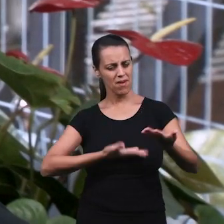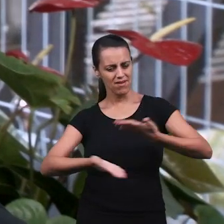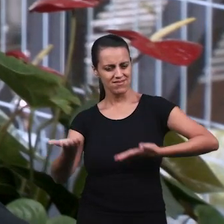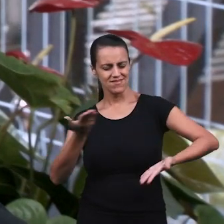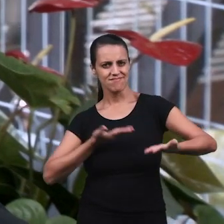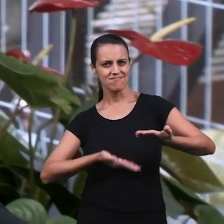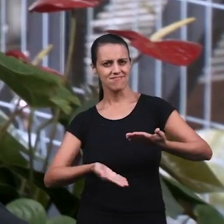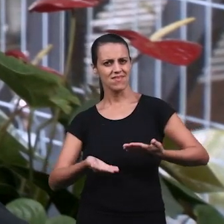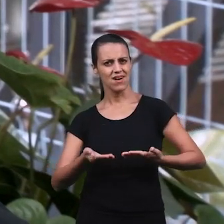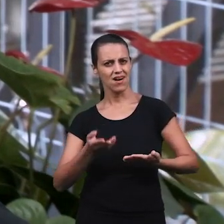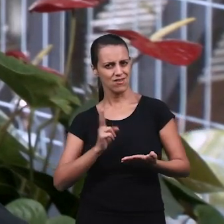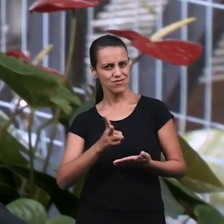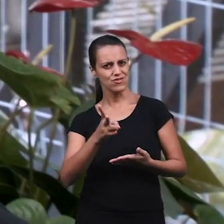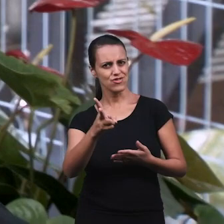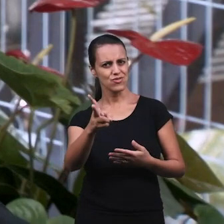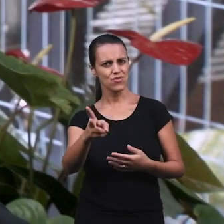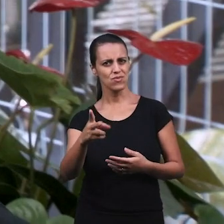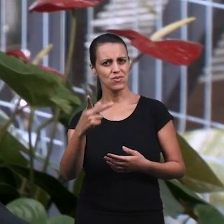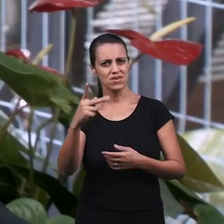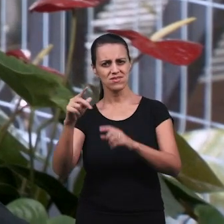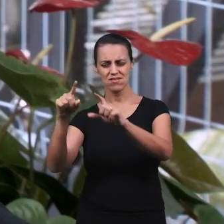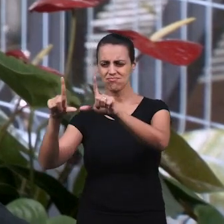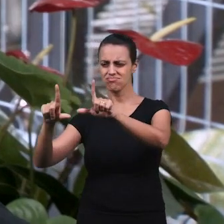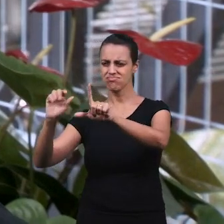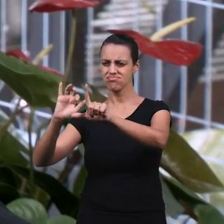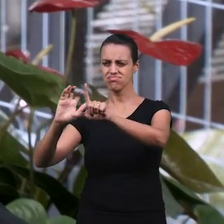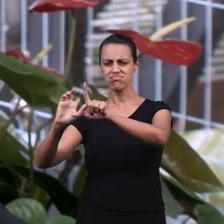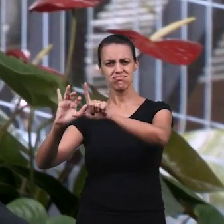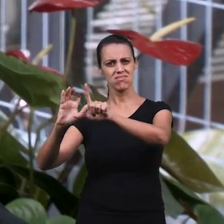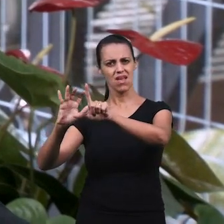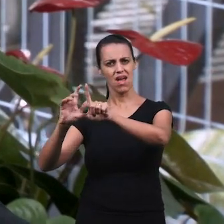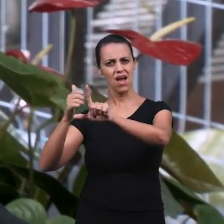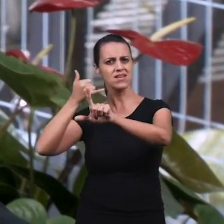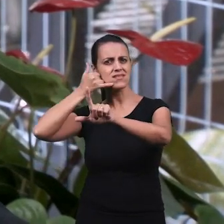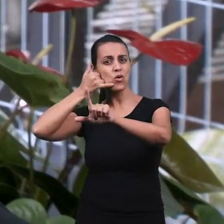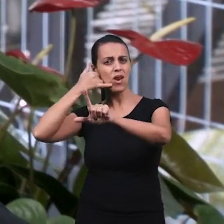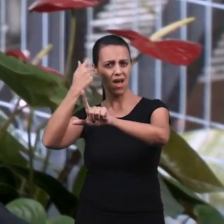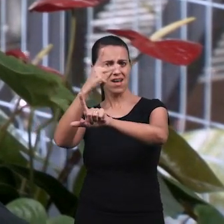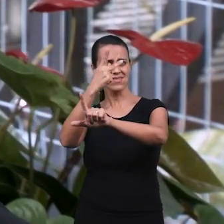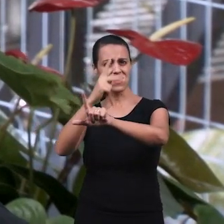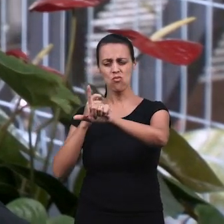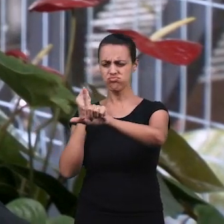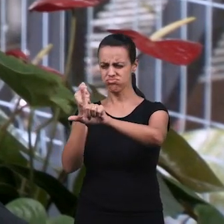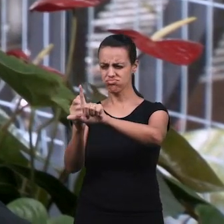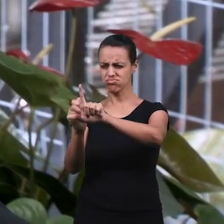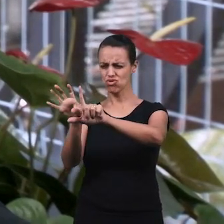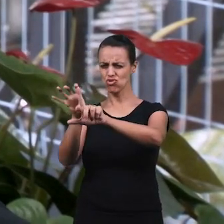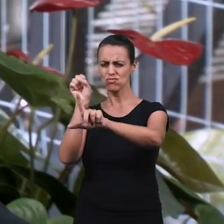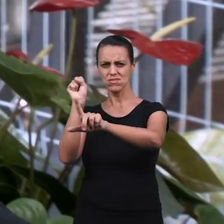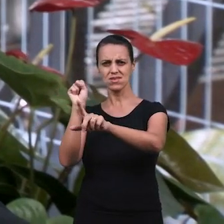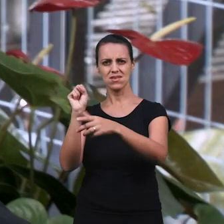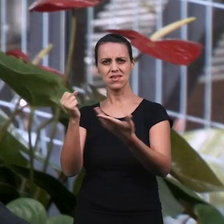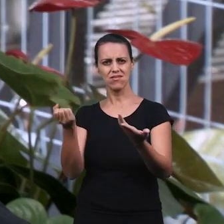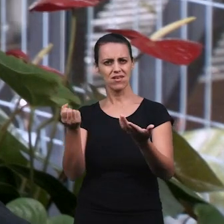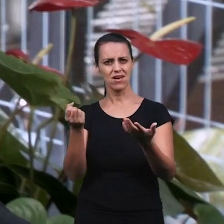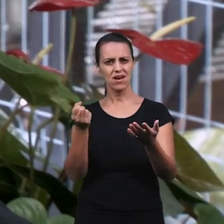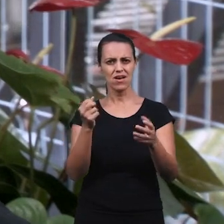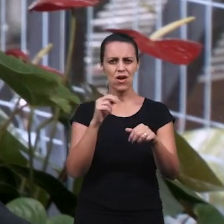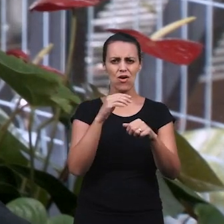Votre audience et participation nous réjouit beaucoup. Interagissez avec nous. Pointez l'appareil photo de